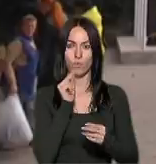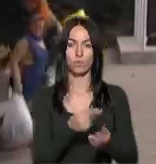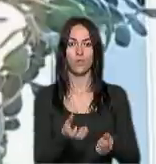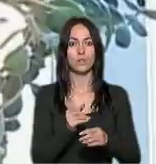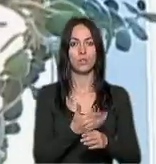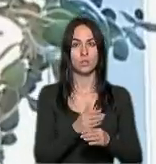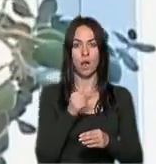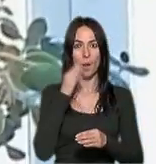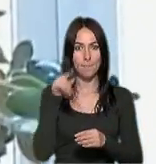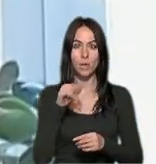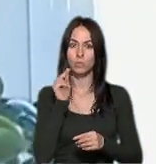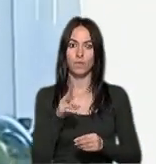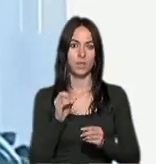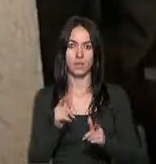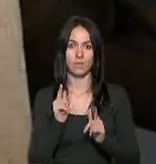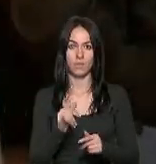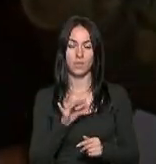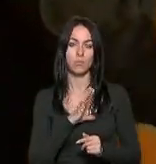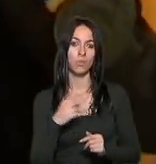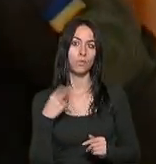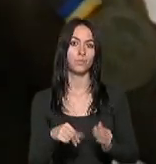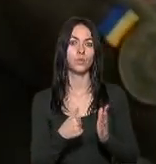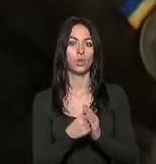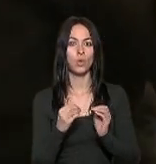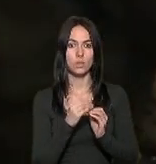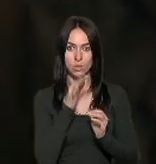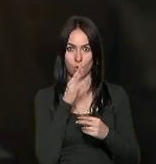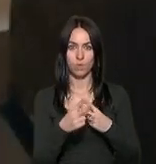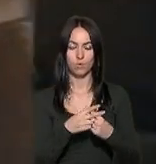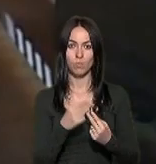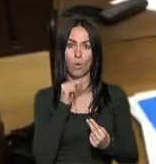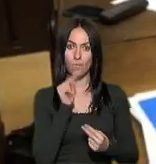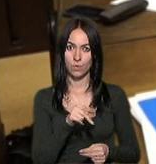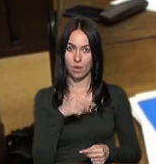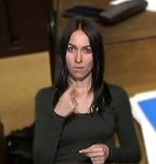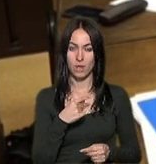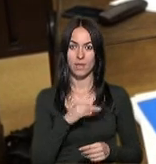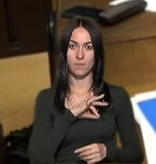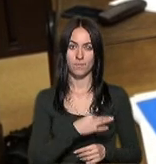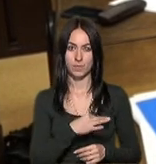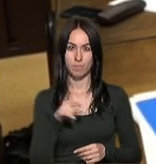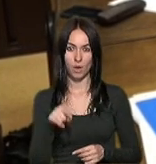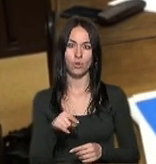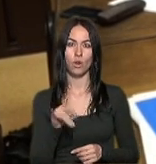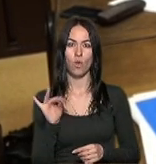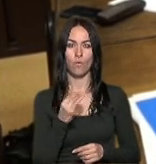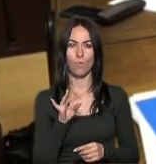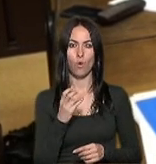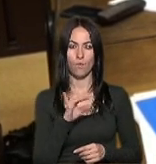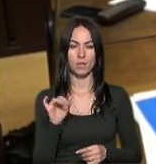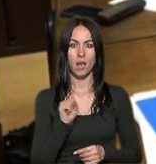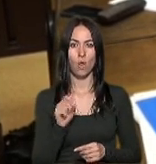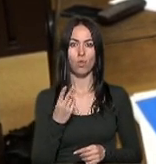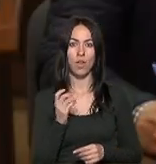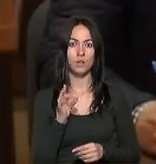Батько провини не визнав та був засуджений до 10 років тюрми. Обвинувачення стверджує, інспекторка ювенальної превенції Альона Ляшенко